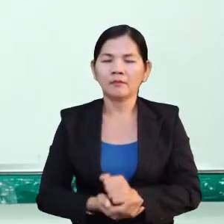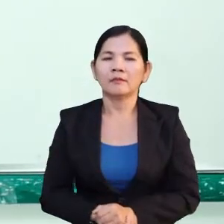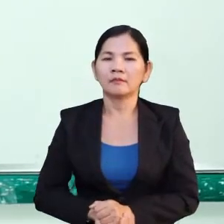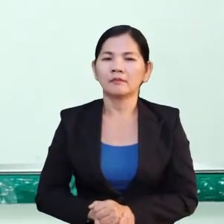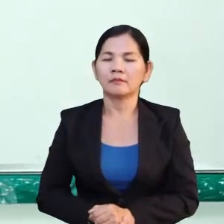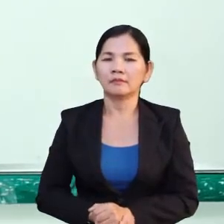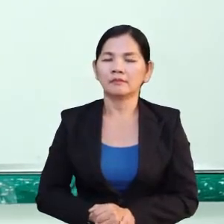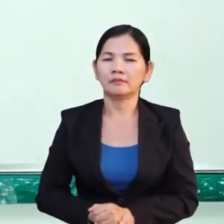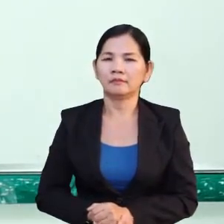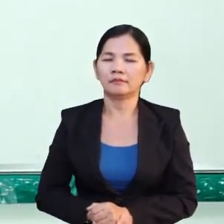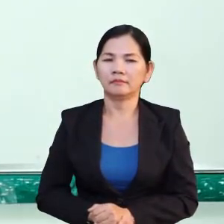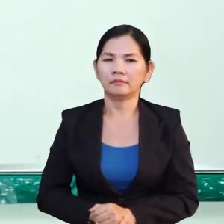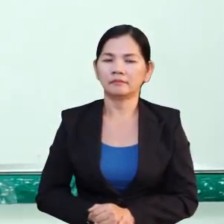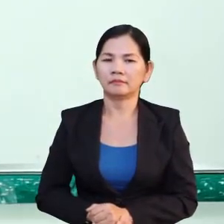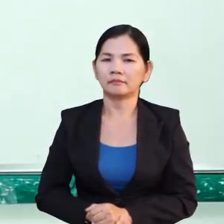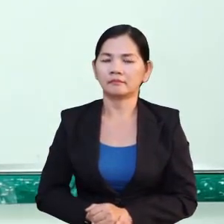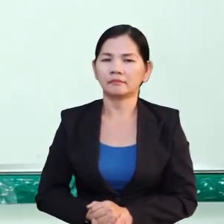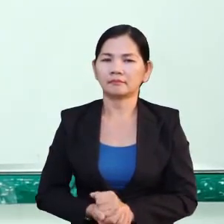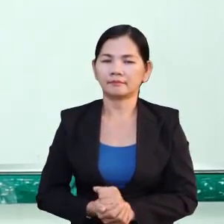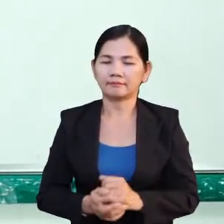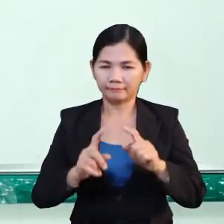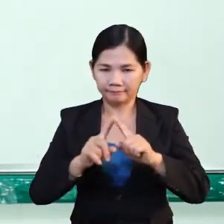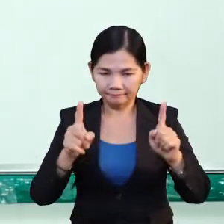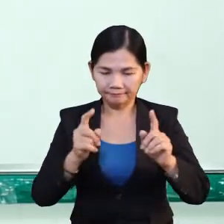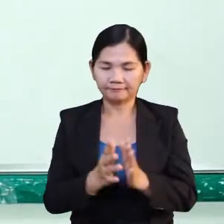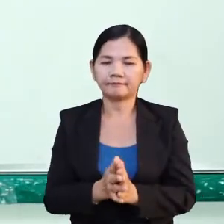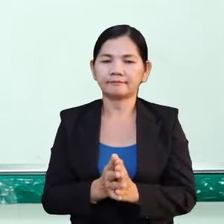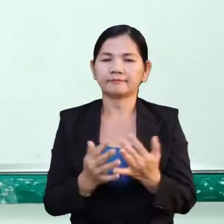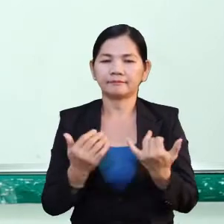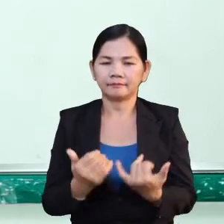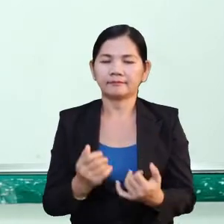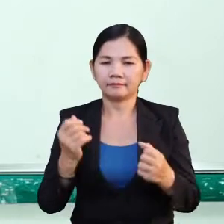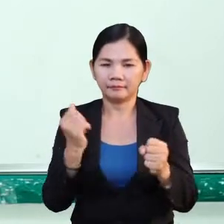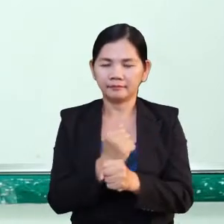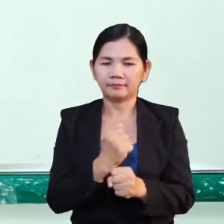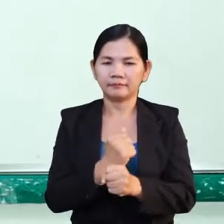ចារូបដដែលទៀតគឺប៉ុន្តែយើងមើលមានអីទៀតកូន